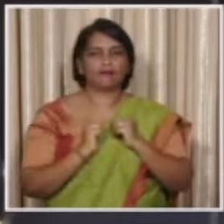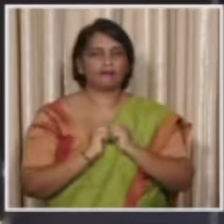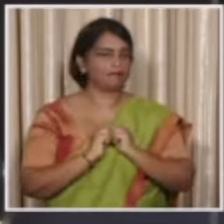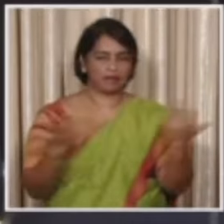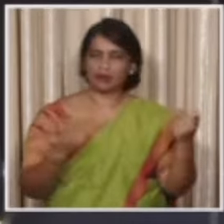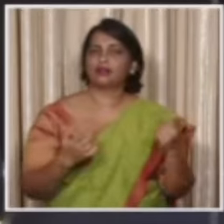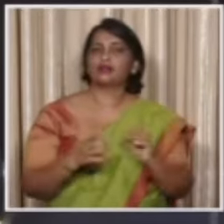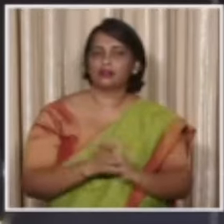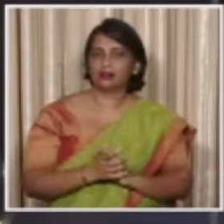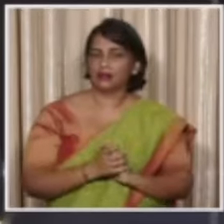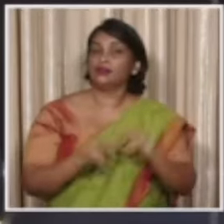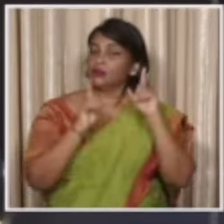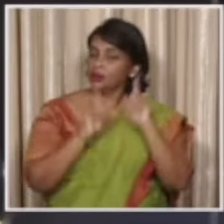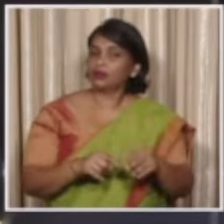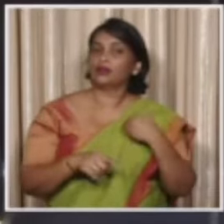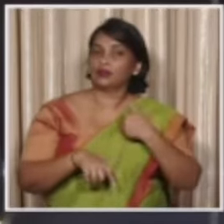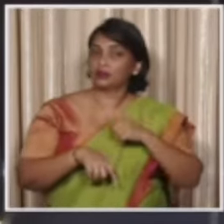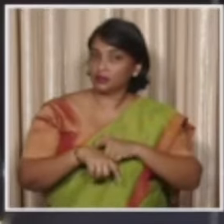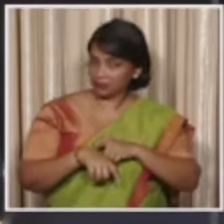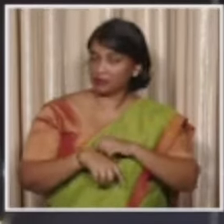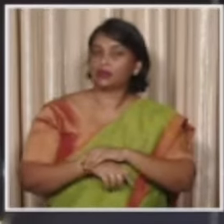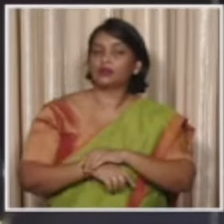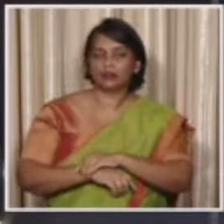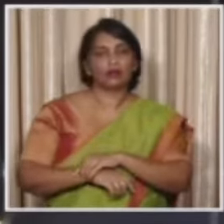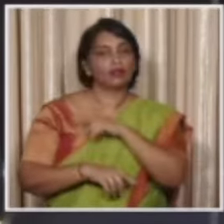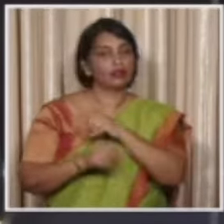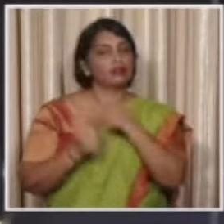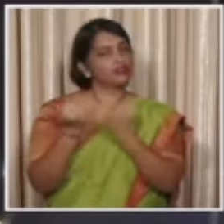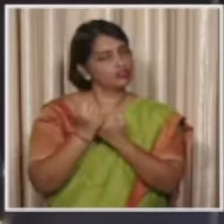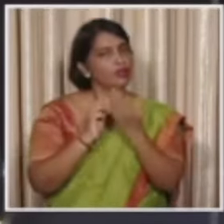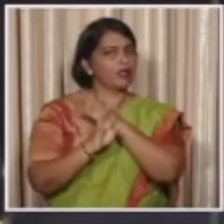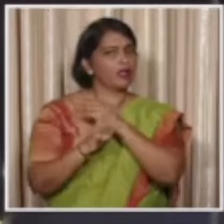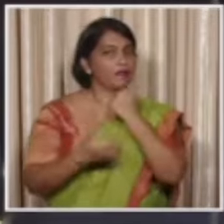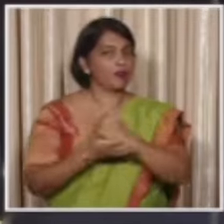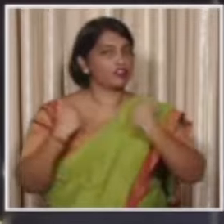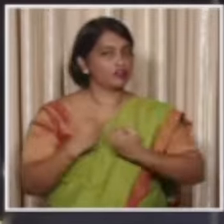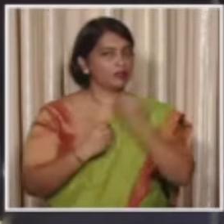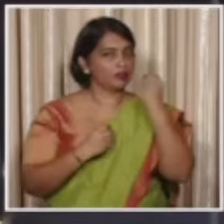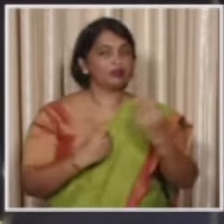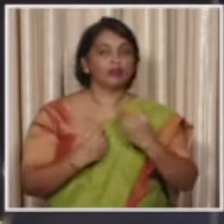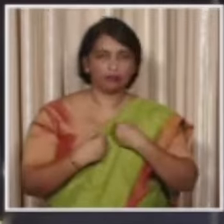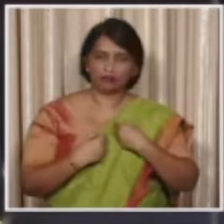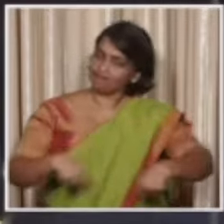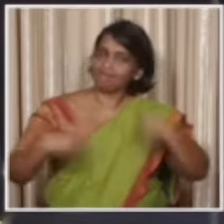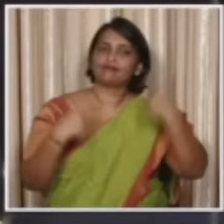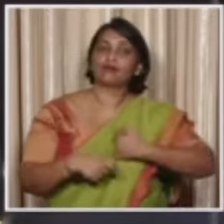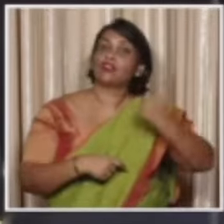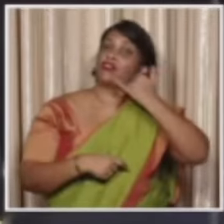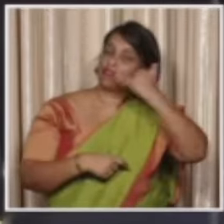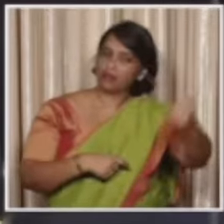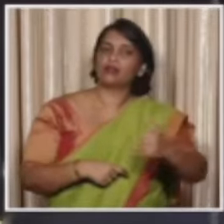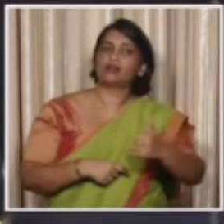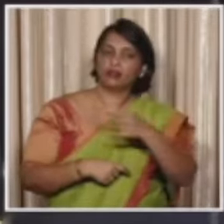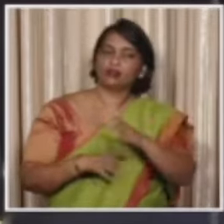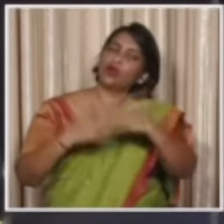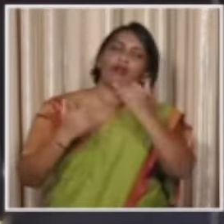නැහැ. හරි, ඉතින් අපි ඒ අවස්ථාවේදී ඒ සහයෝගය එදා නන්දලාලට දුන්නා. මම චැලෙන්ජ් කරනවා කෝල් එකක් දීලා මේ